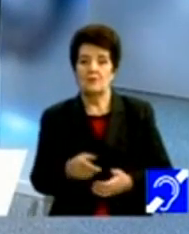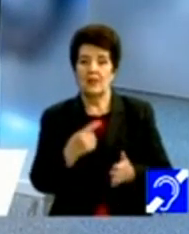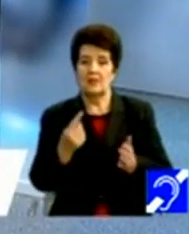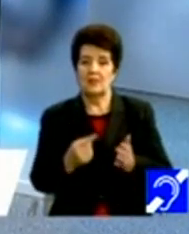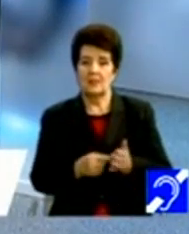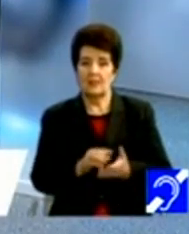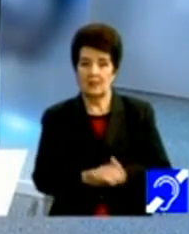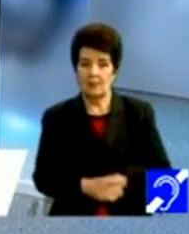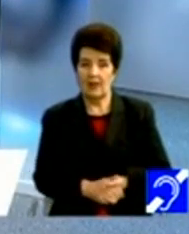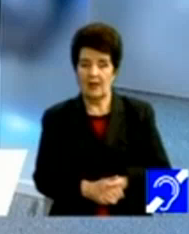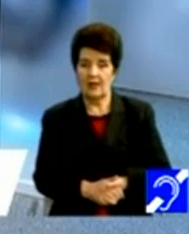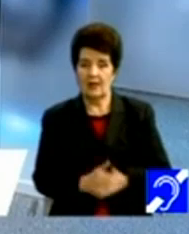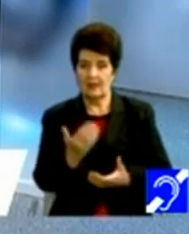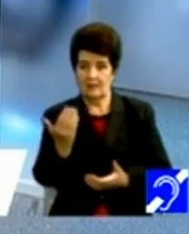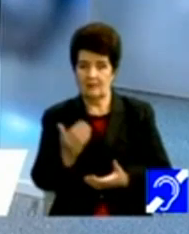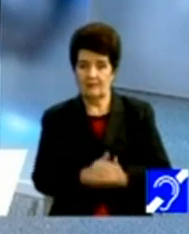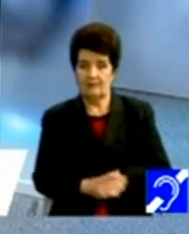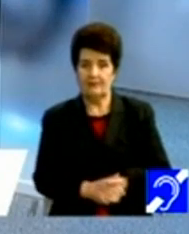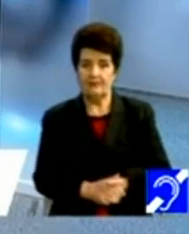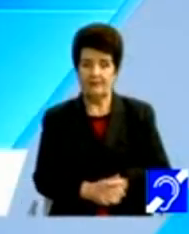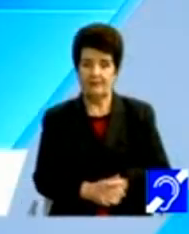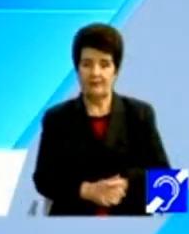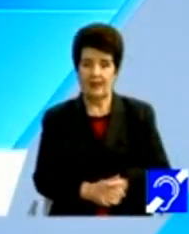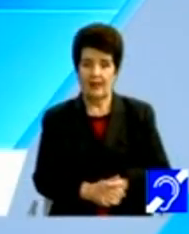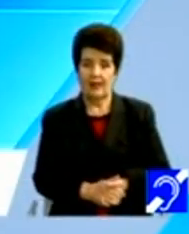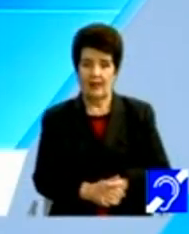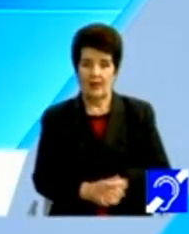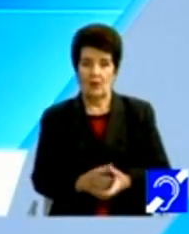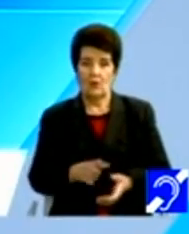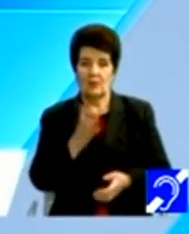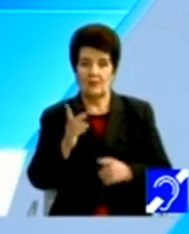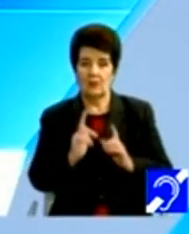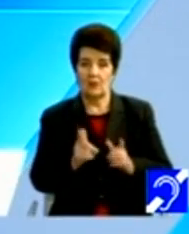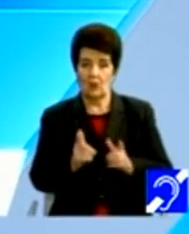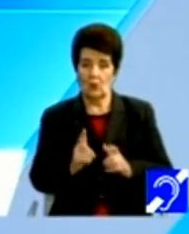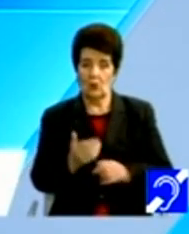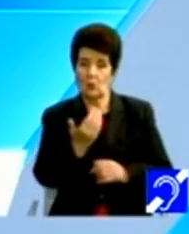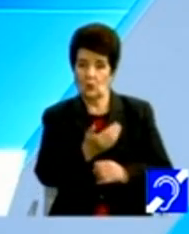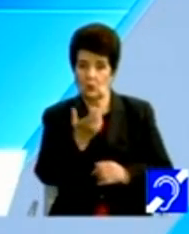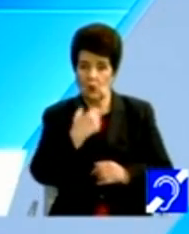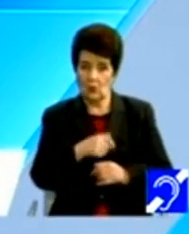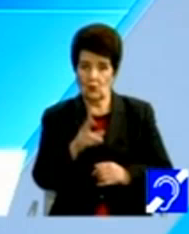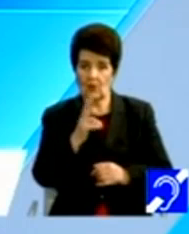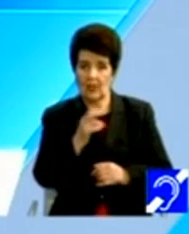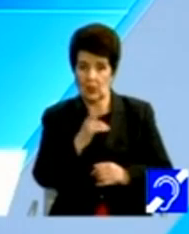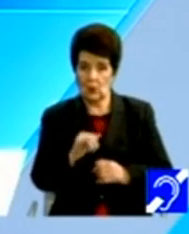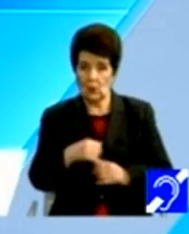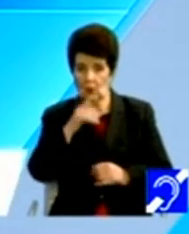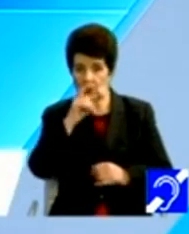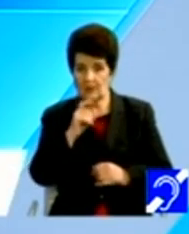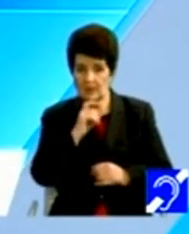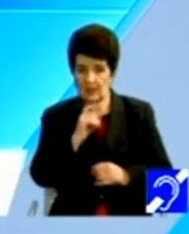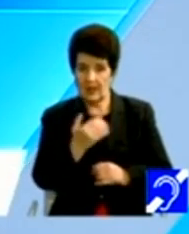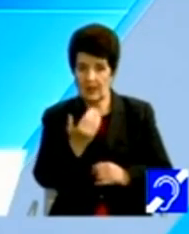Și după aceea trecem la ce scrie pe bilețele dumneavoastră. O să fiu de acord cu domnul Țicu, dar totuși eu nu pot înțelege